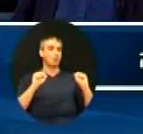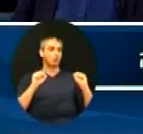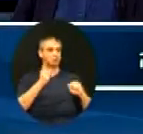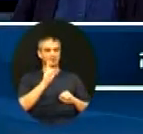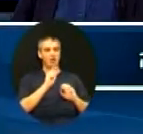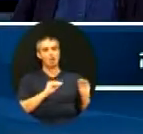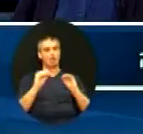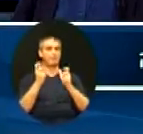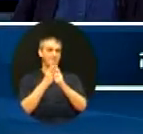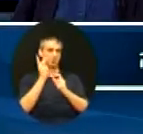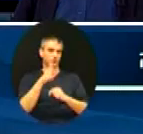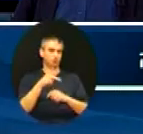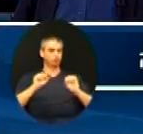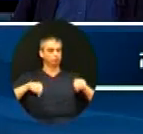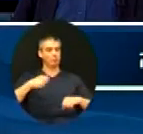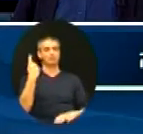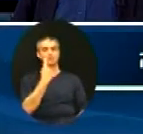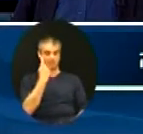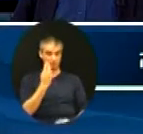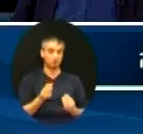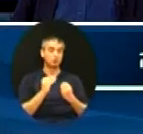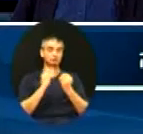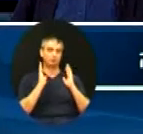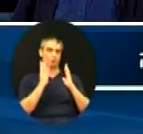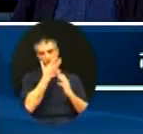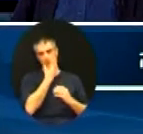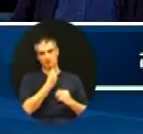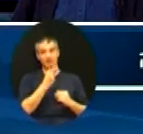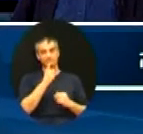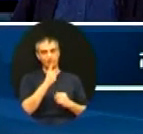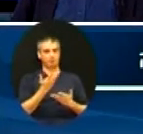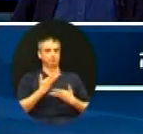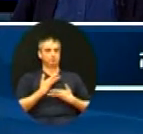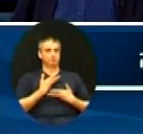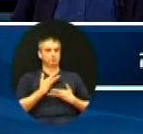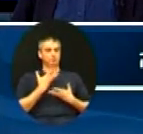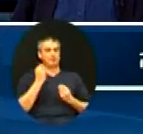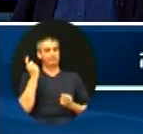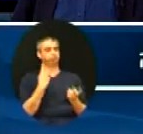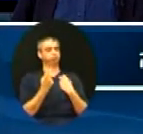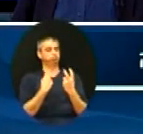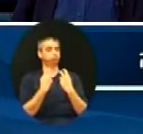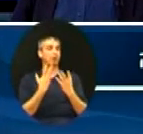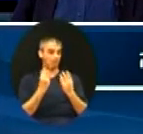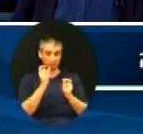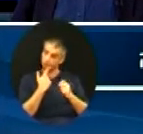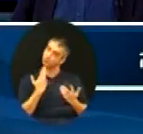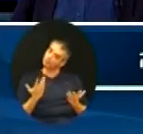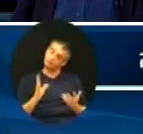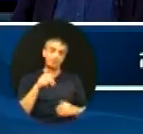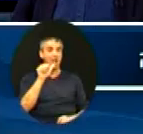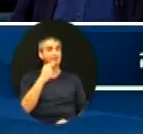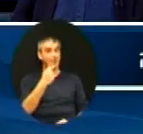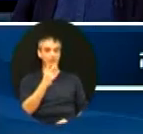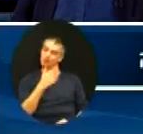ולא למפלגה שיש בה שליטים יחידים, תוספת נער וראויה, וגם הוא עורר גם גל התפקדות מאוד גדול. אנשים אומרים, טוב, אמא,